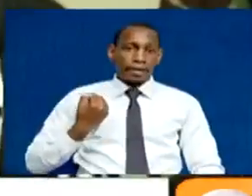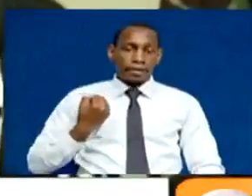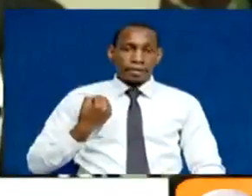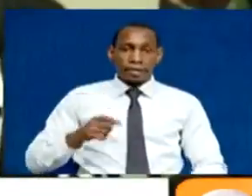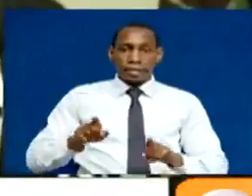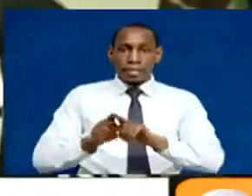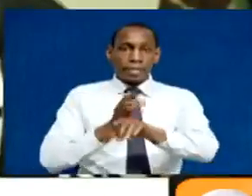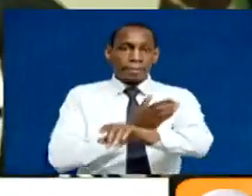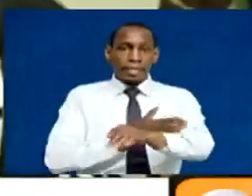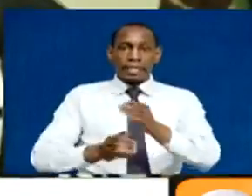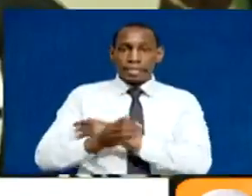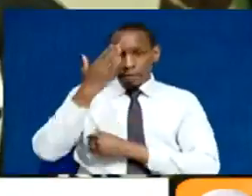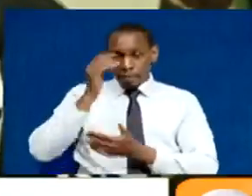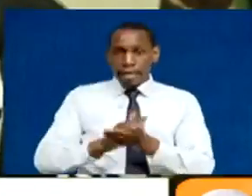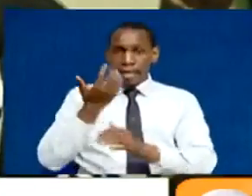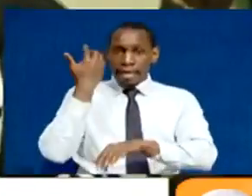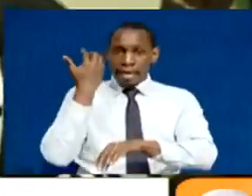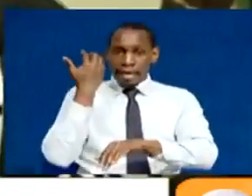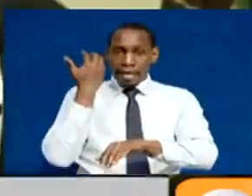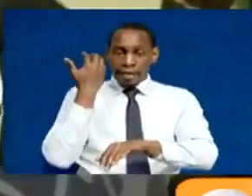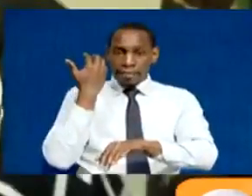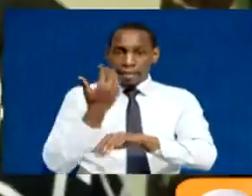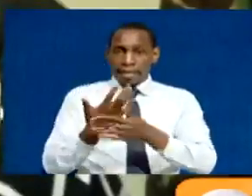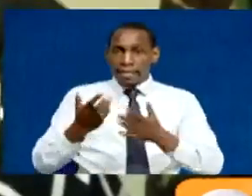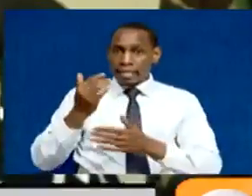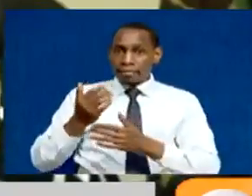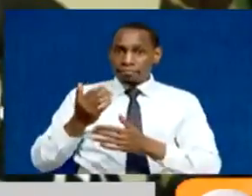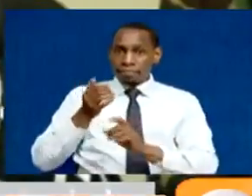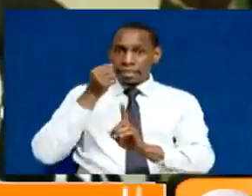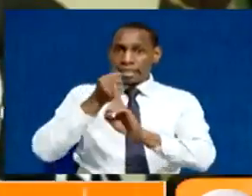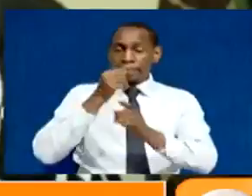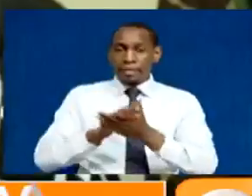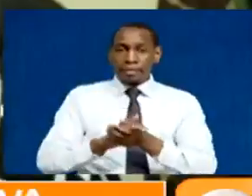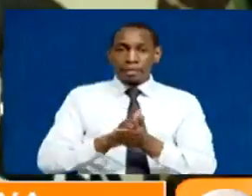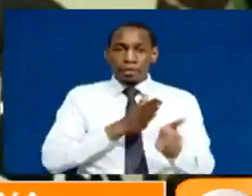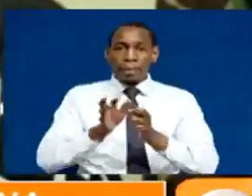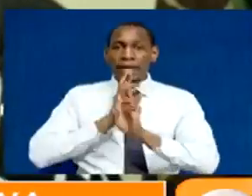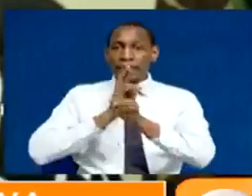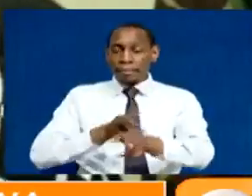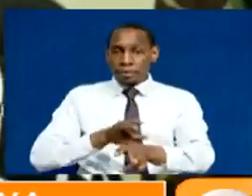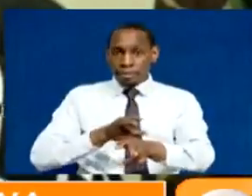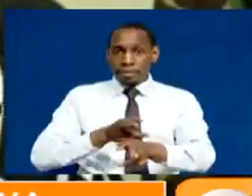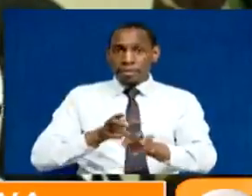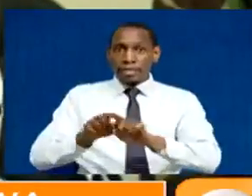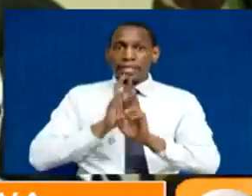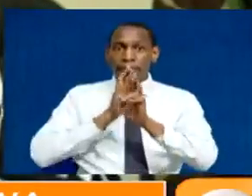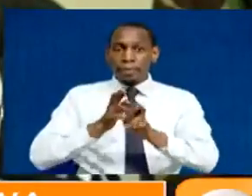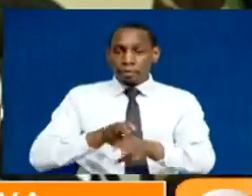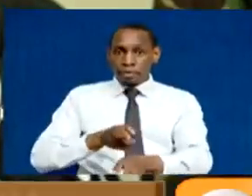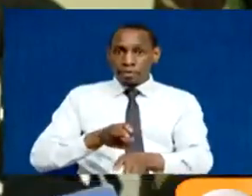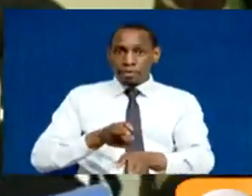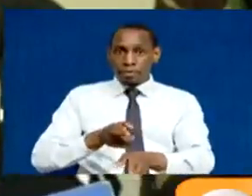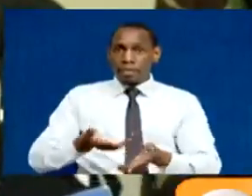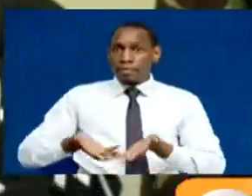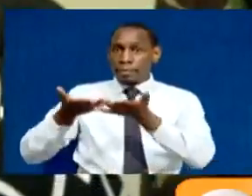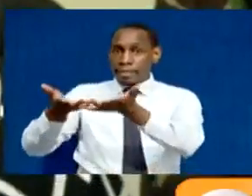also injuries due to blunt force trauma. We have prepared a report and the report has been